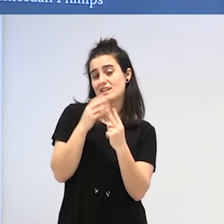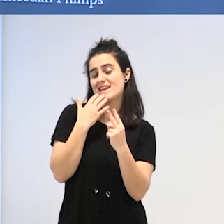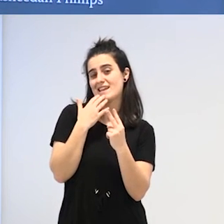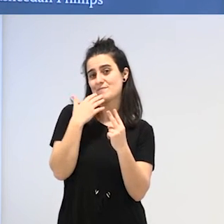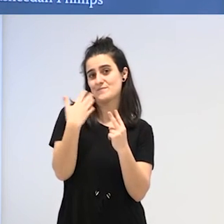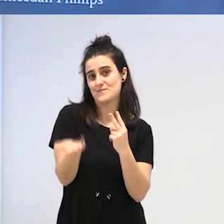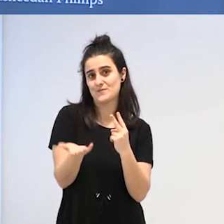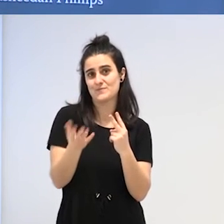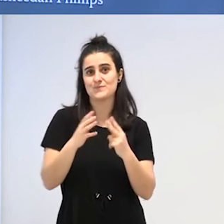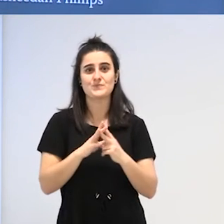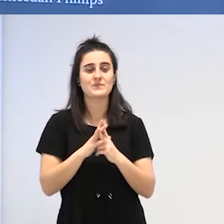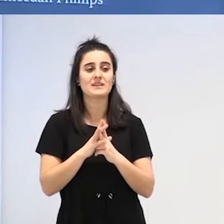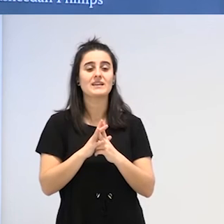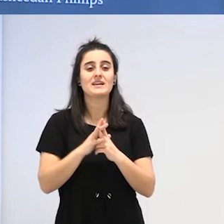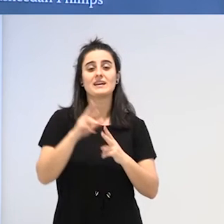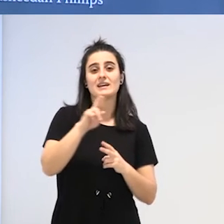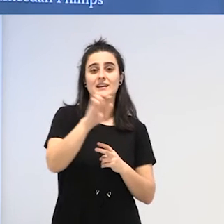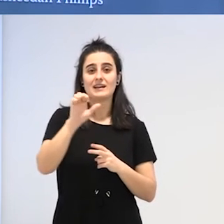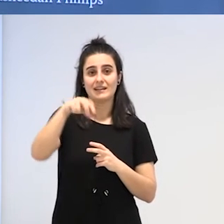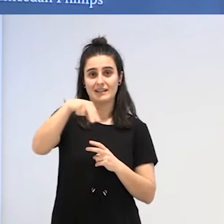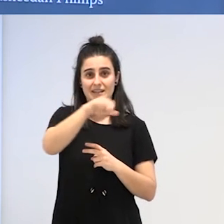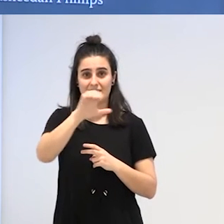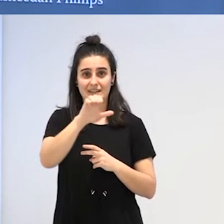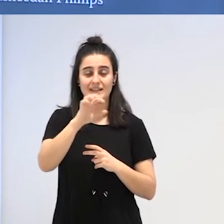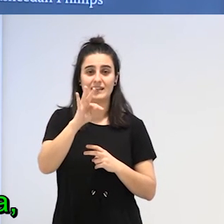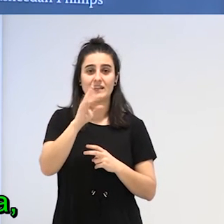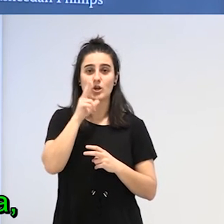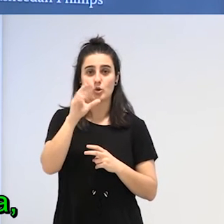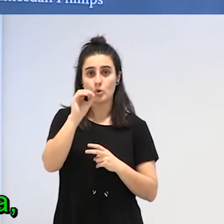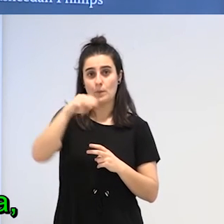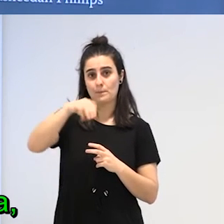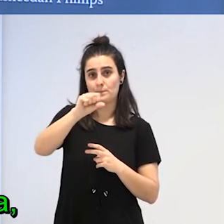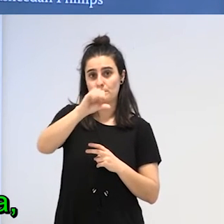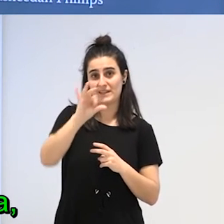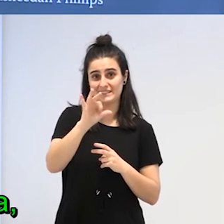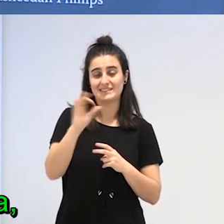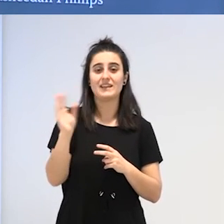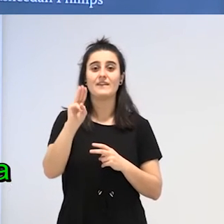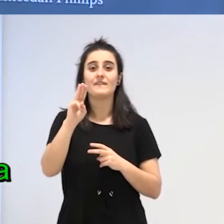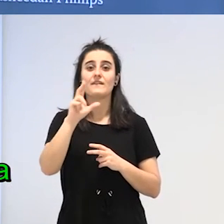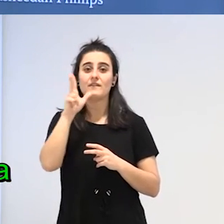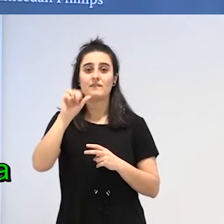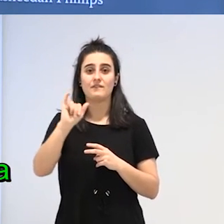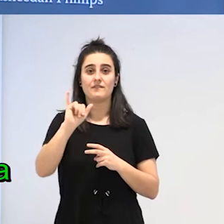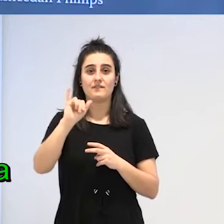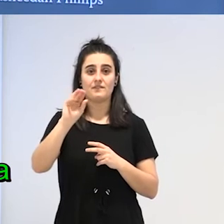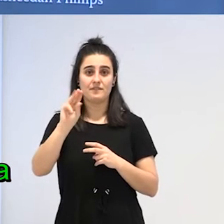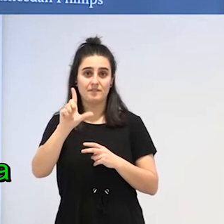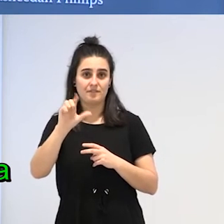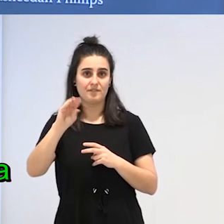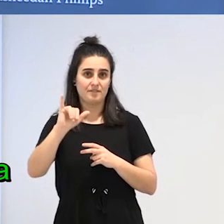dira seri René Thomas eta Rashida Phillips. Hauek bai afrofuturistak direla, beren